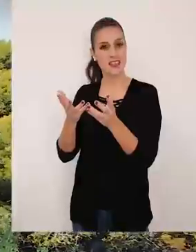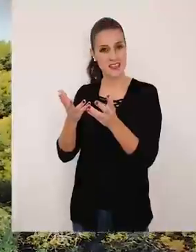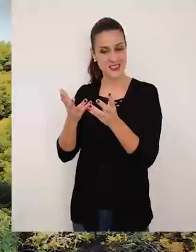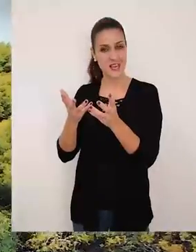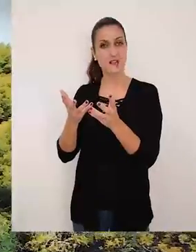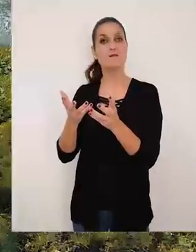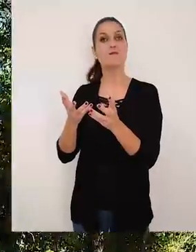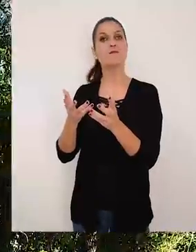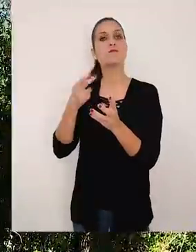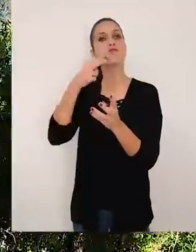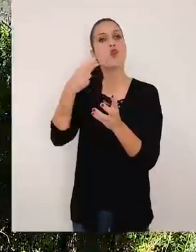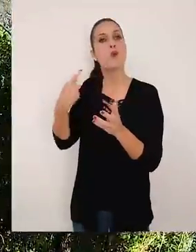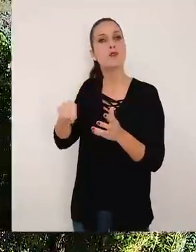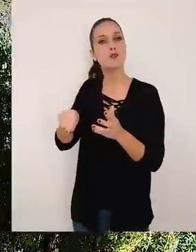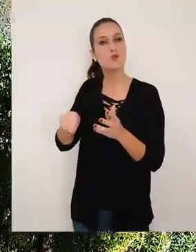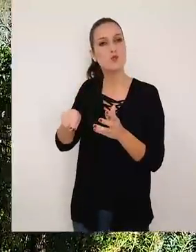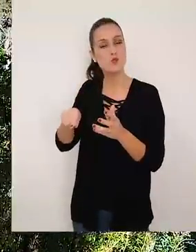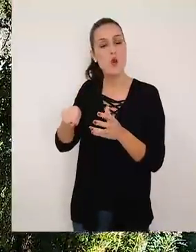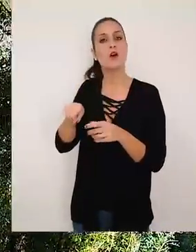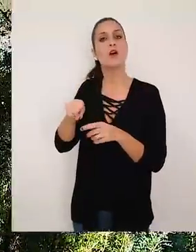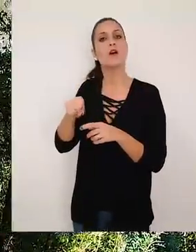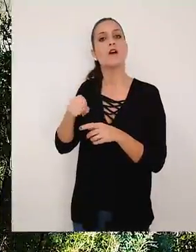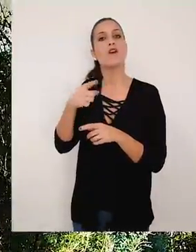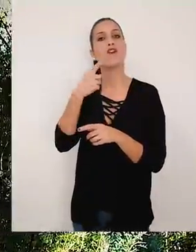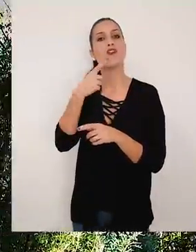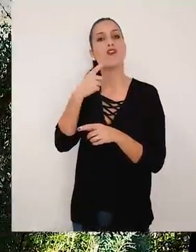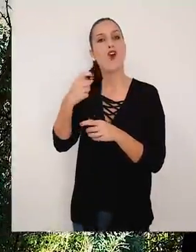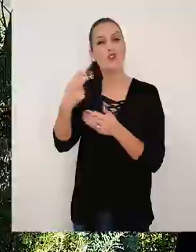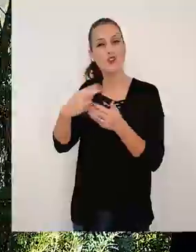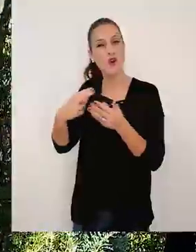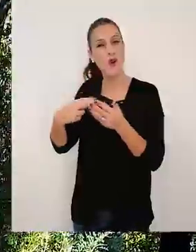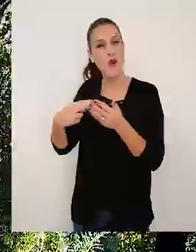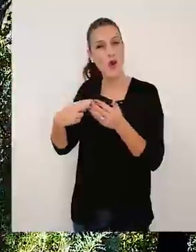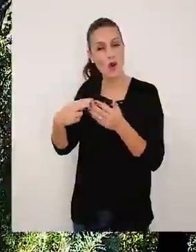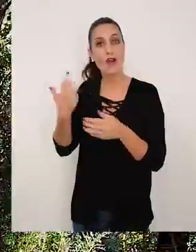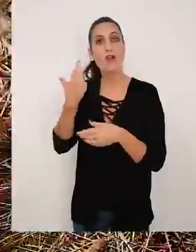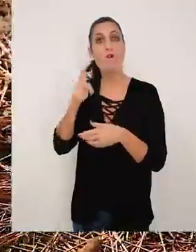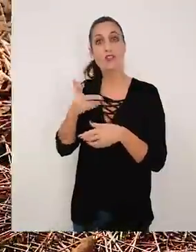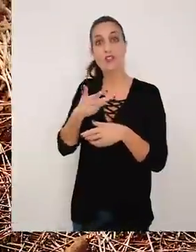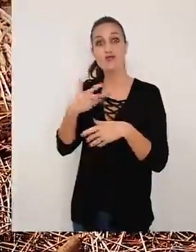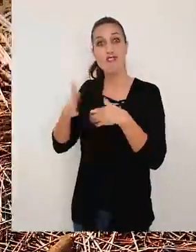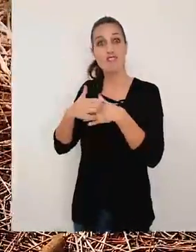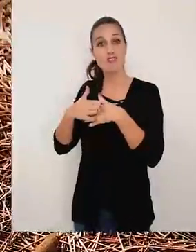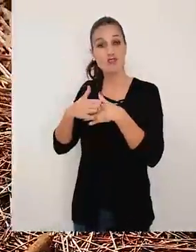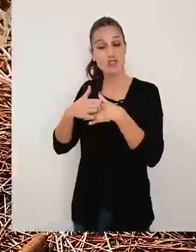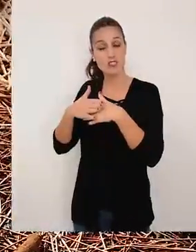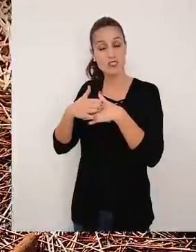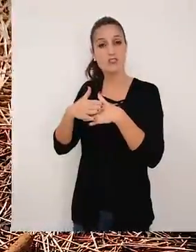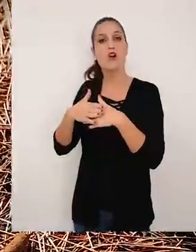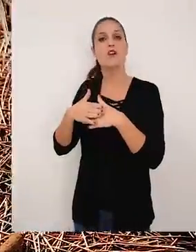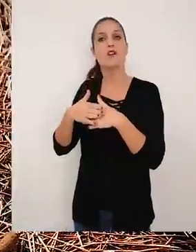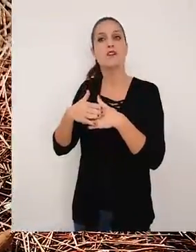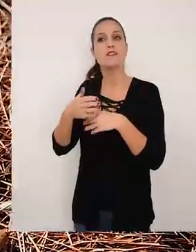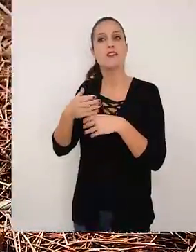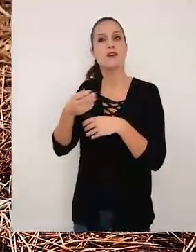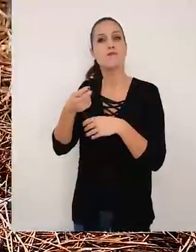Il nome deriva dal tipico colore rossastro del suolo, indice nella zona dell'ampia presenza di bauxite, tipico minerale